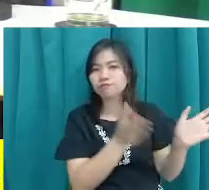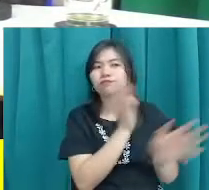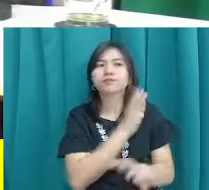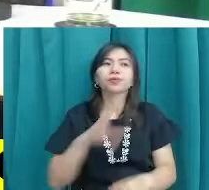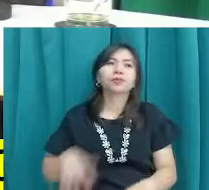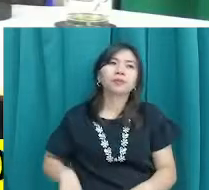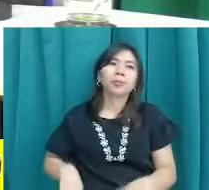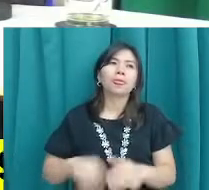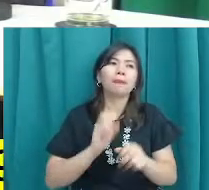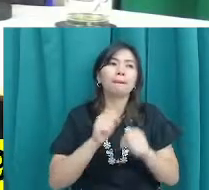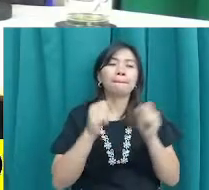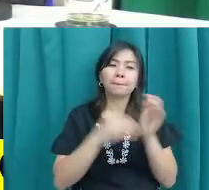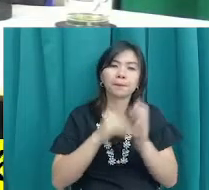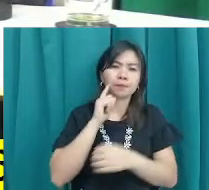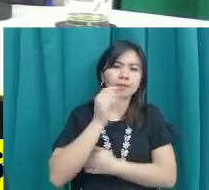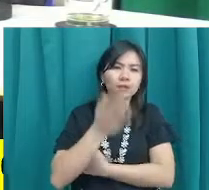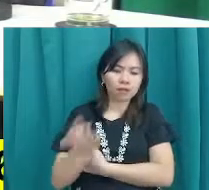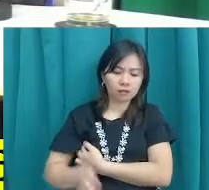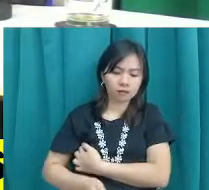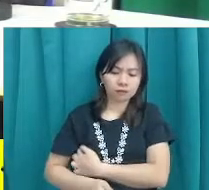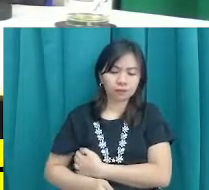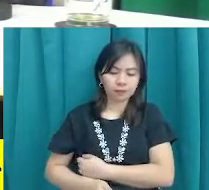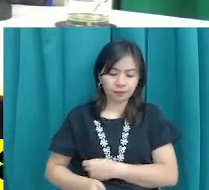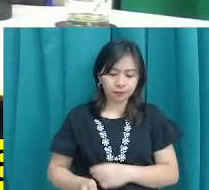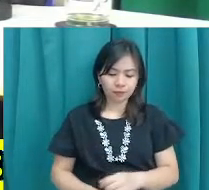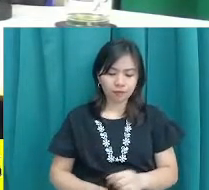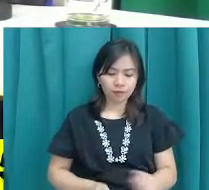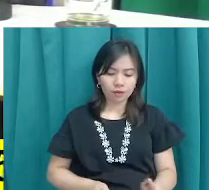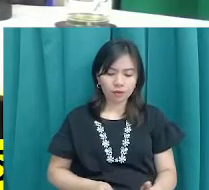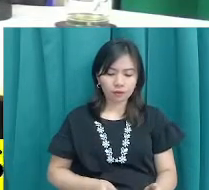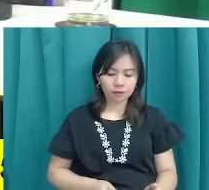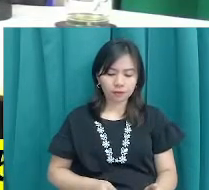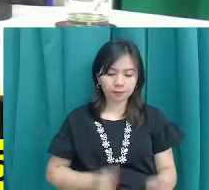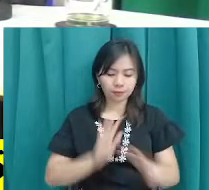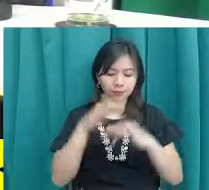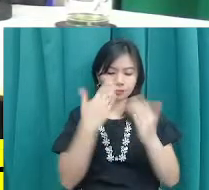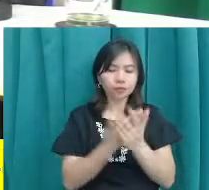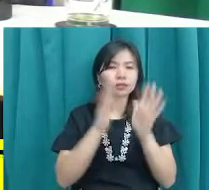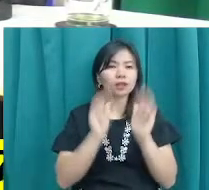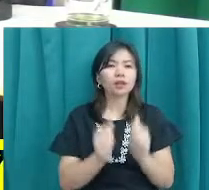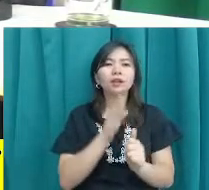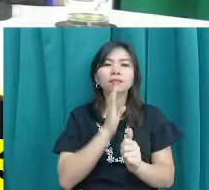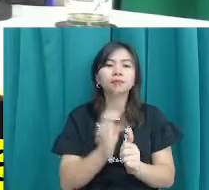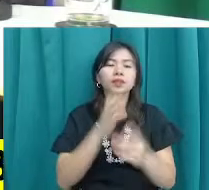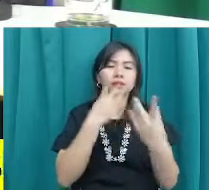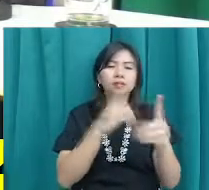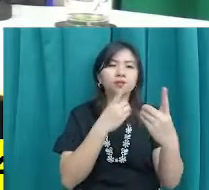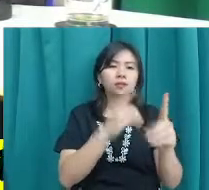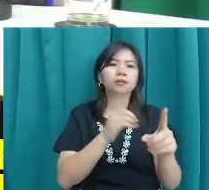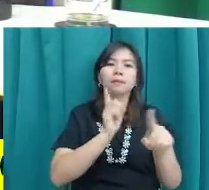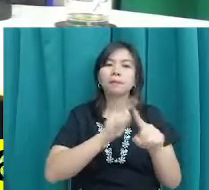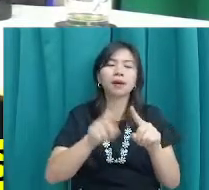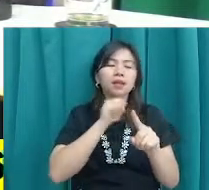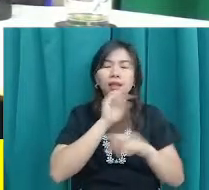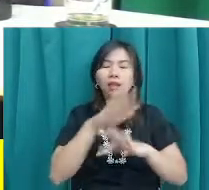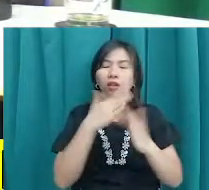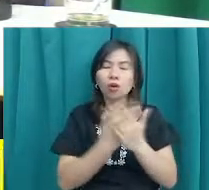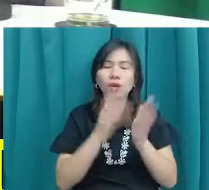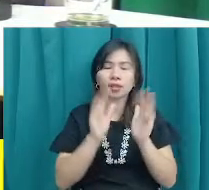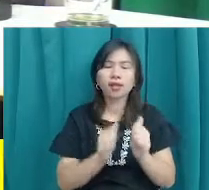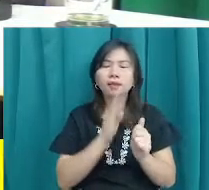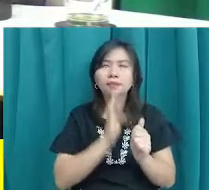Sabi ko nga po sa inyo mga kapatid, anyone can be a disciple, but not anyone can be a good disciple.